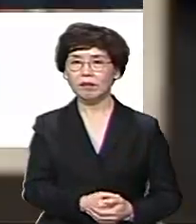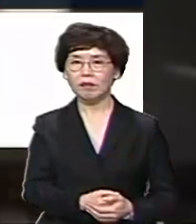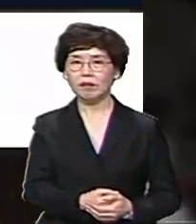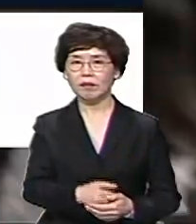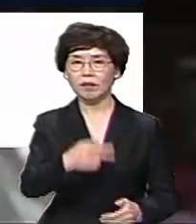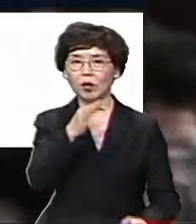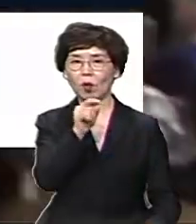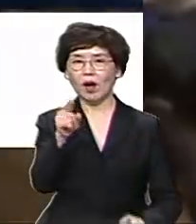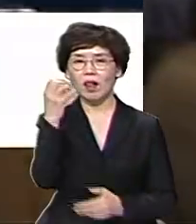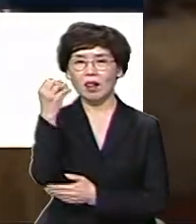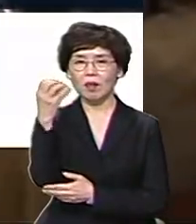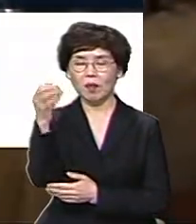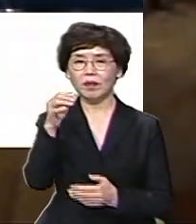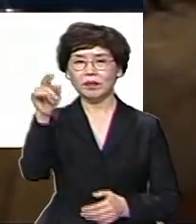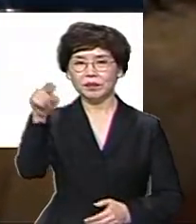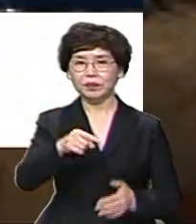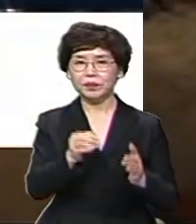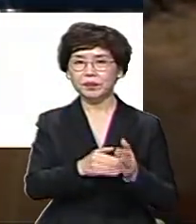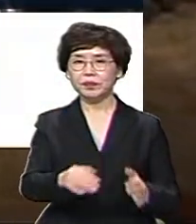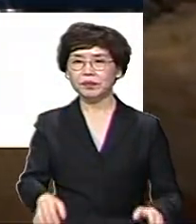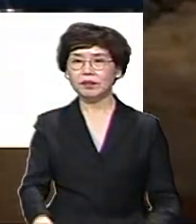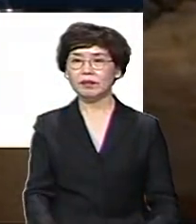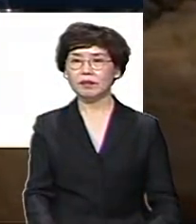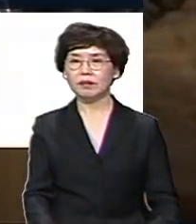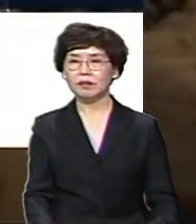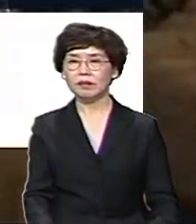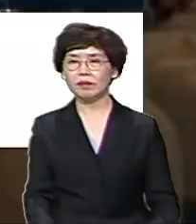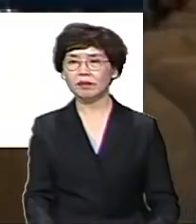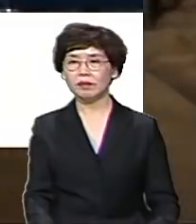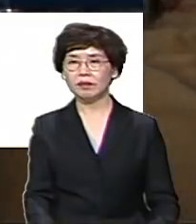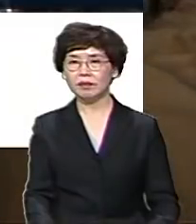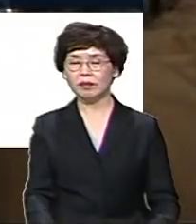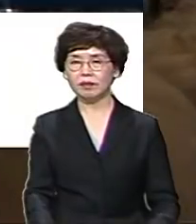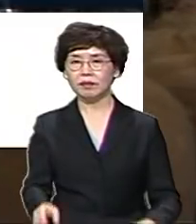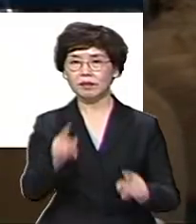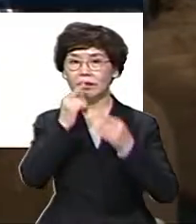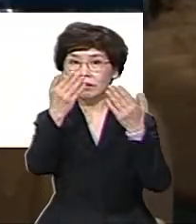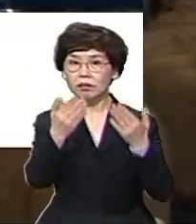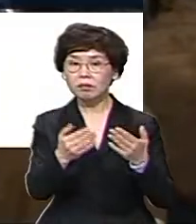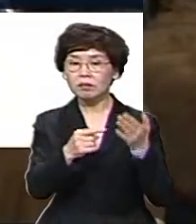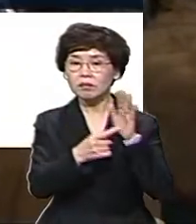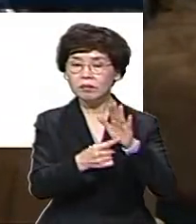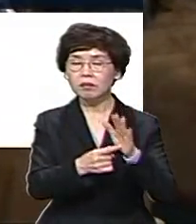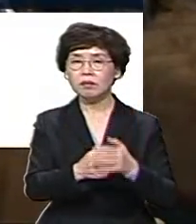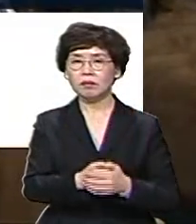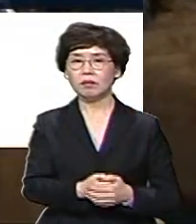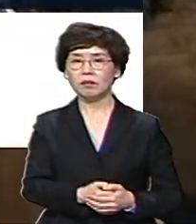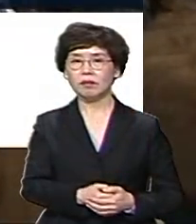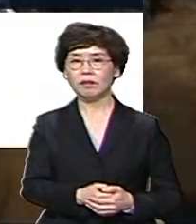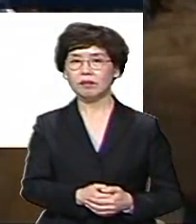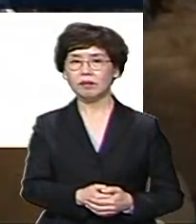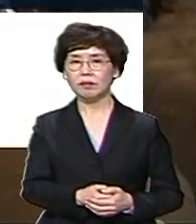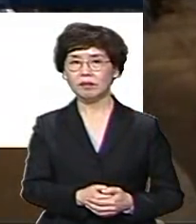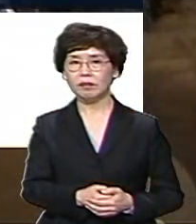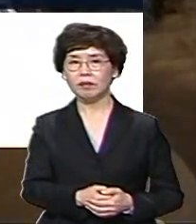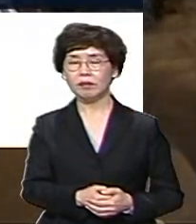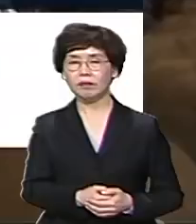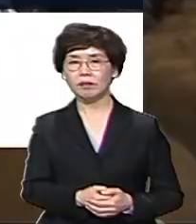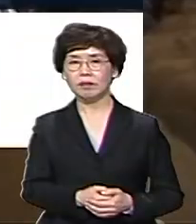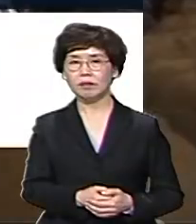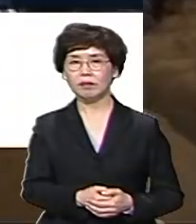이런 상황이 정리됐어야 되는데 현재는 양국의 관계는 아주 좋습니다. 질문 마지막 하나 더